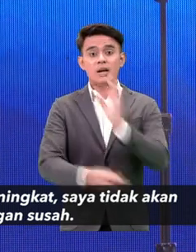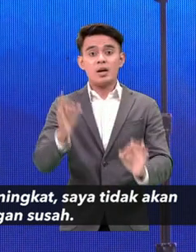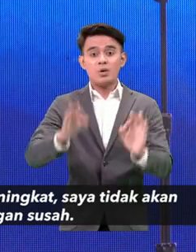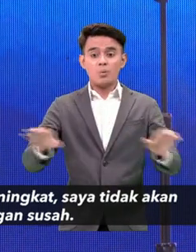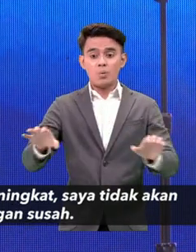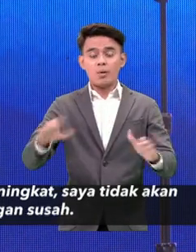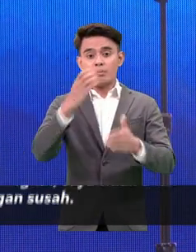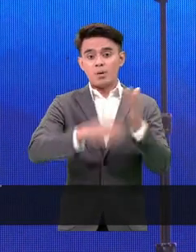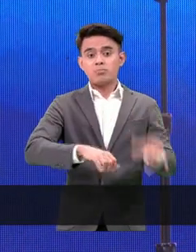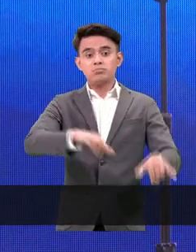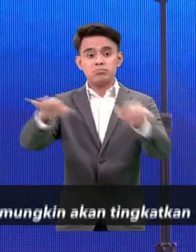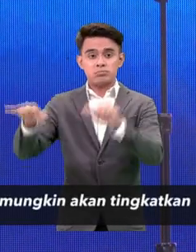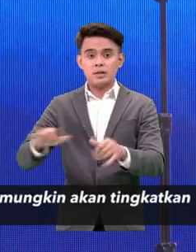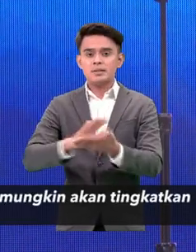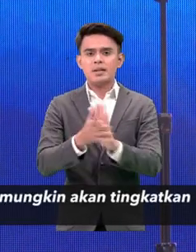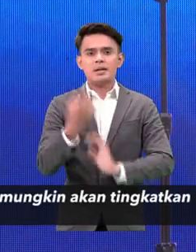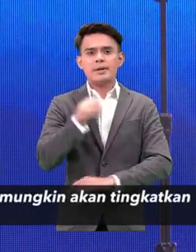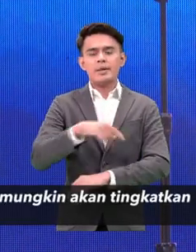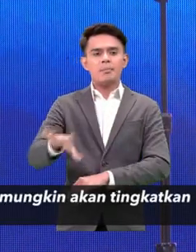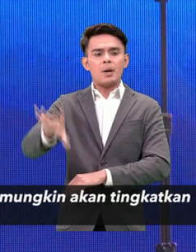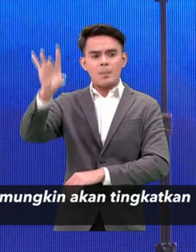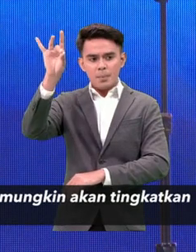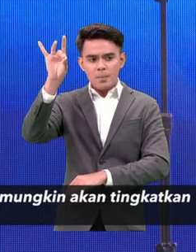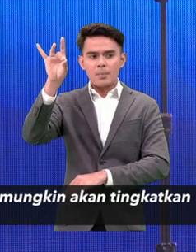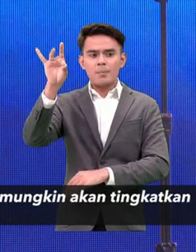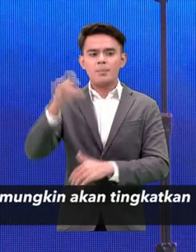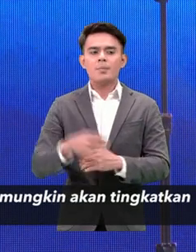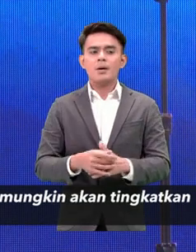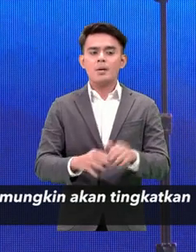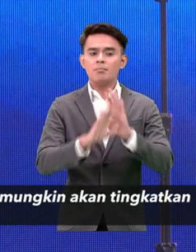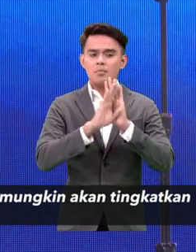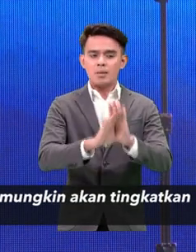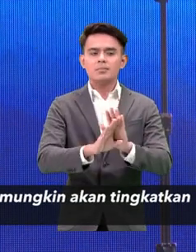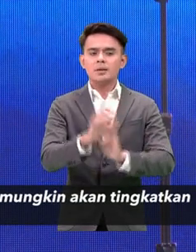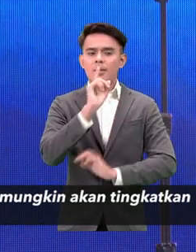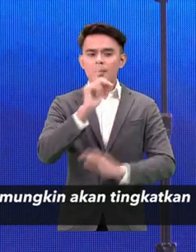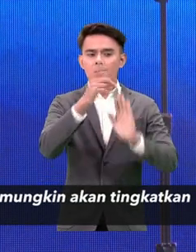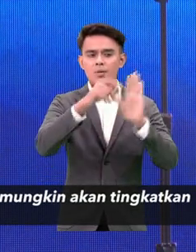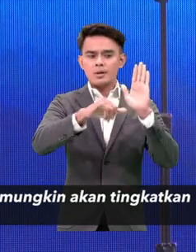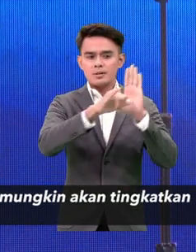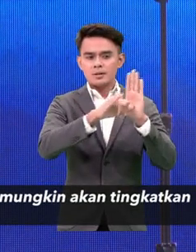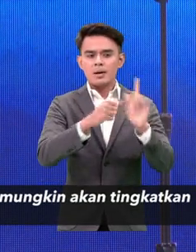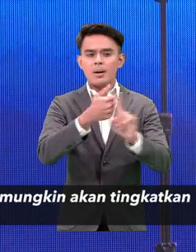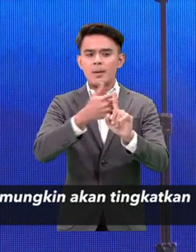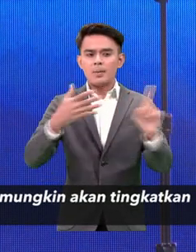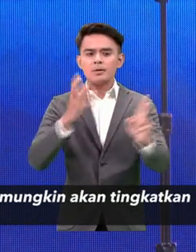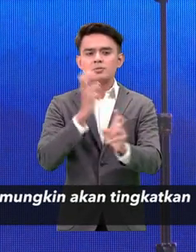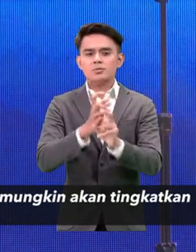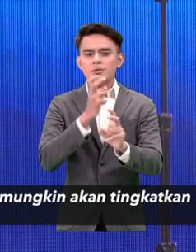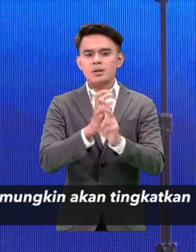assuming that we find evidence that is impacting adversely the livelihood of the